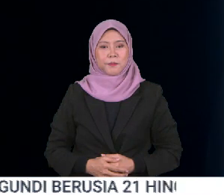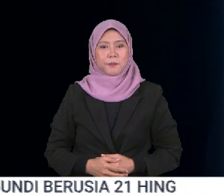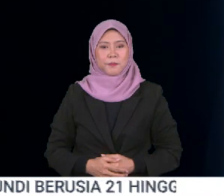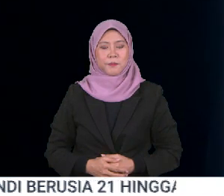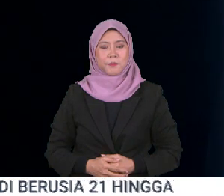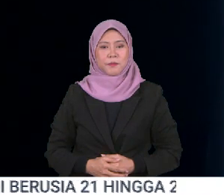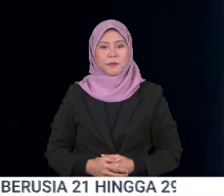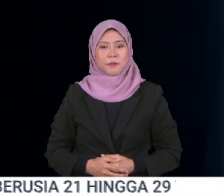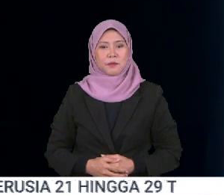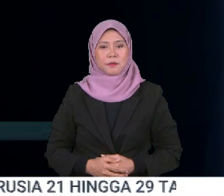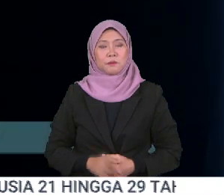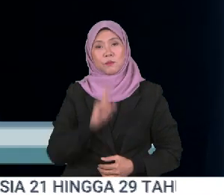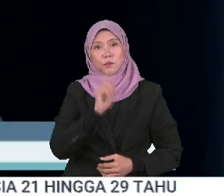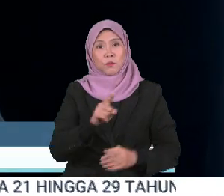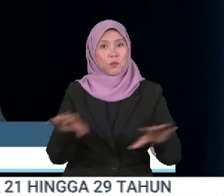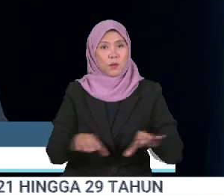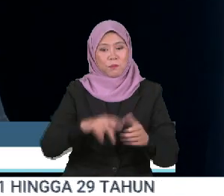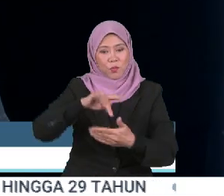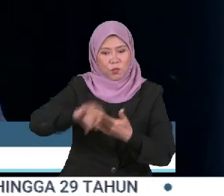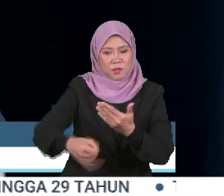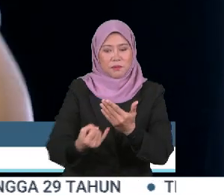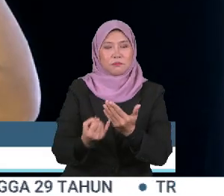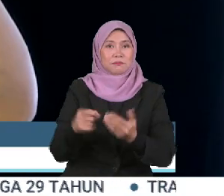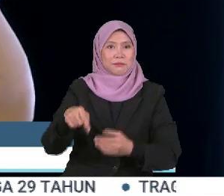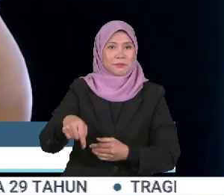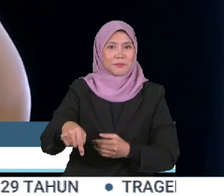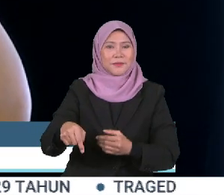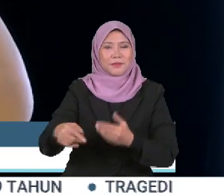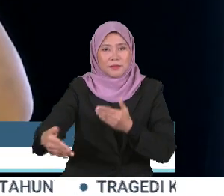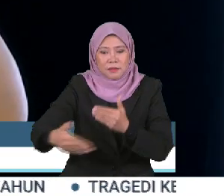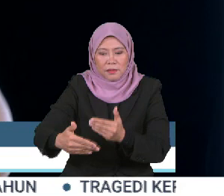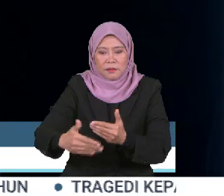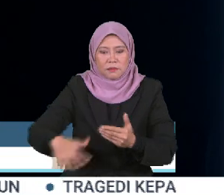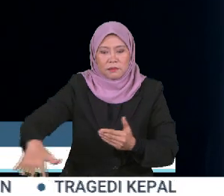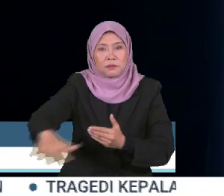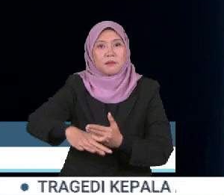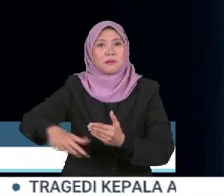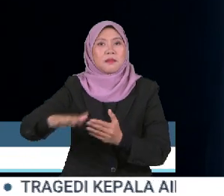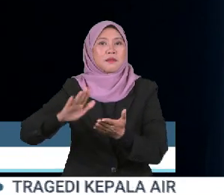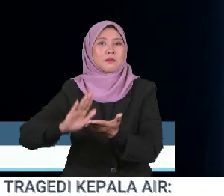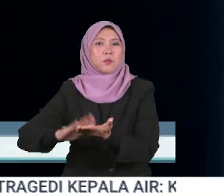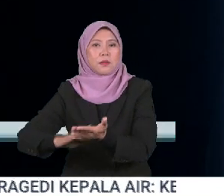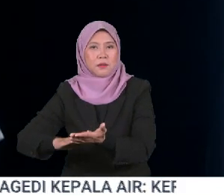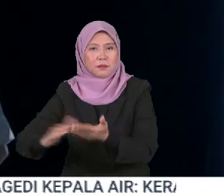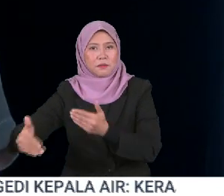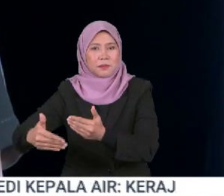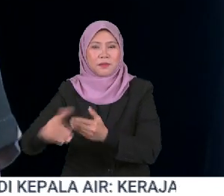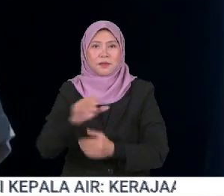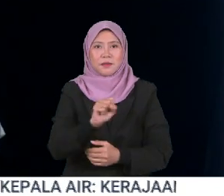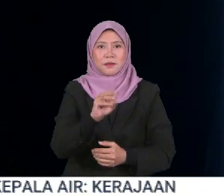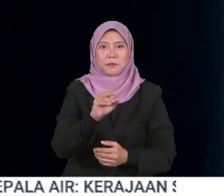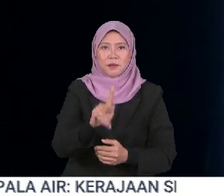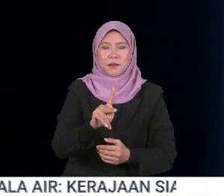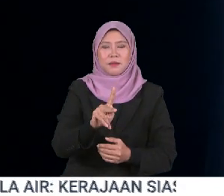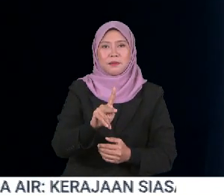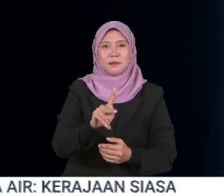Pelaksanaan projek Point of Presence ini menjadikan lokasi berhampiran sekolah, contohnya SMK Datuk Undang